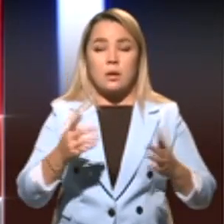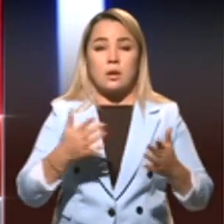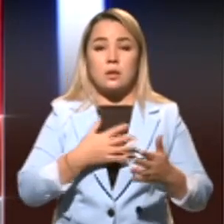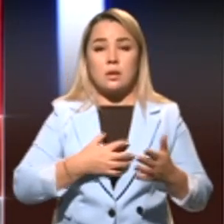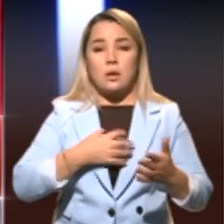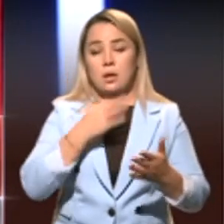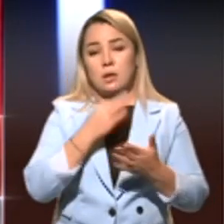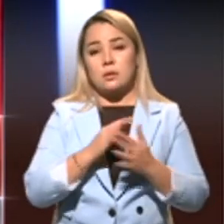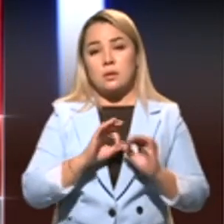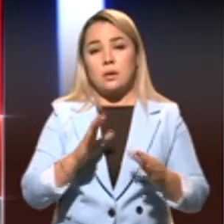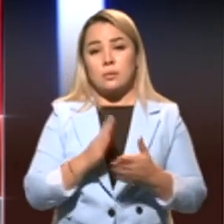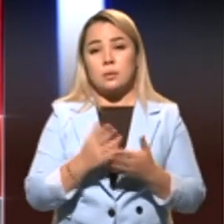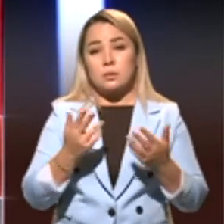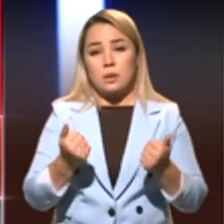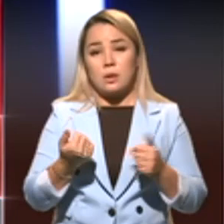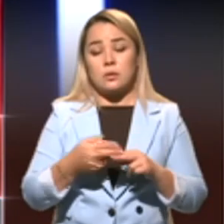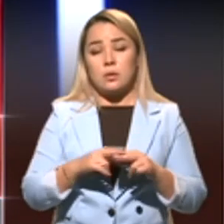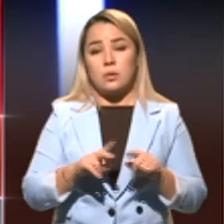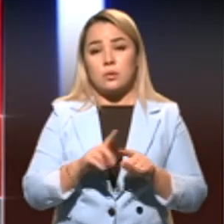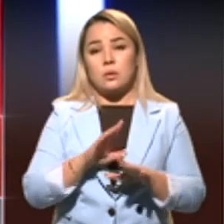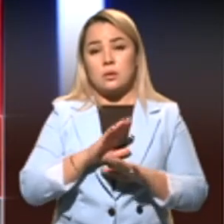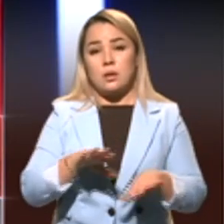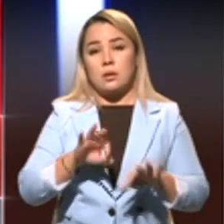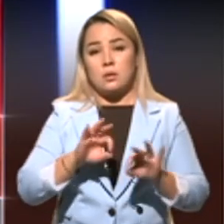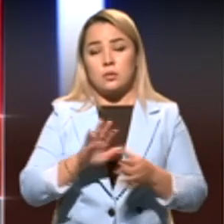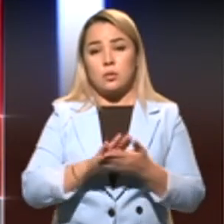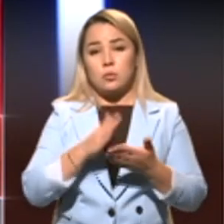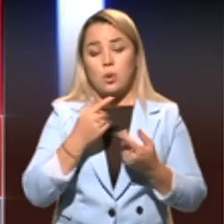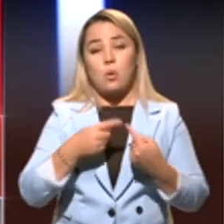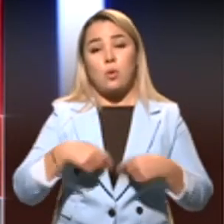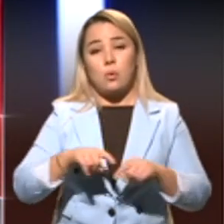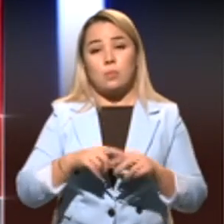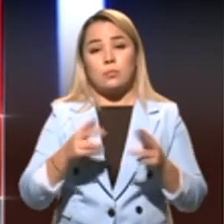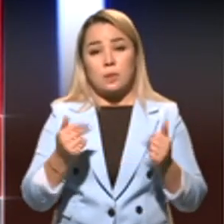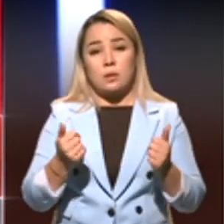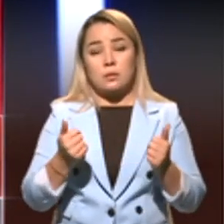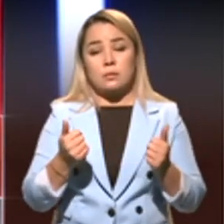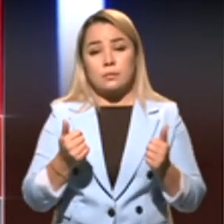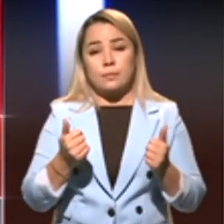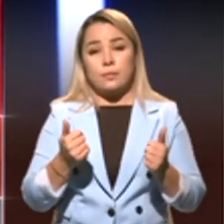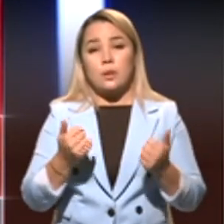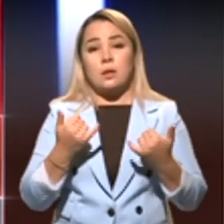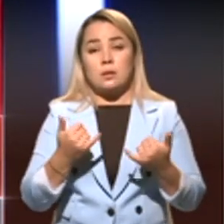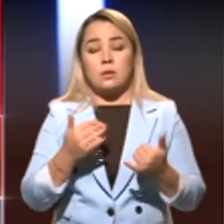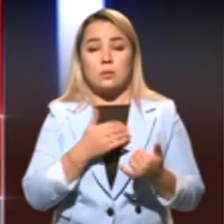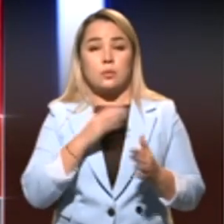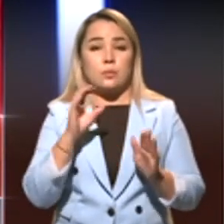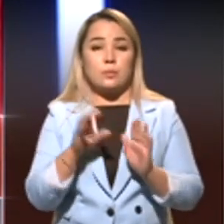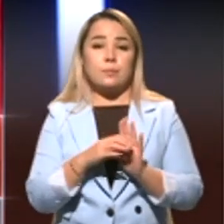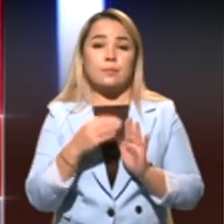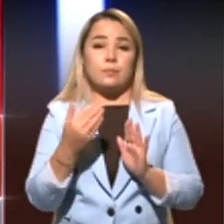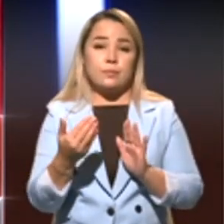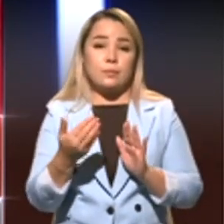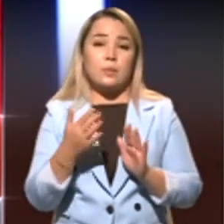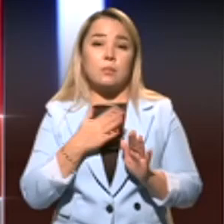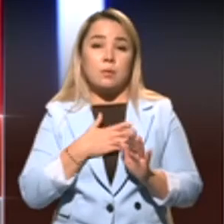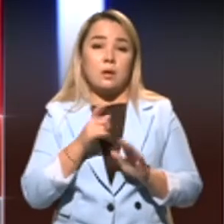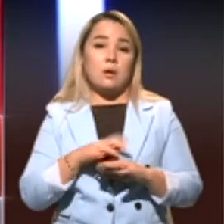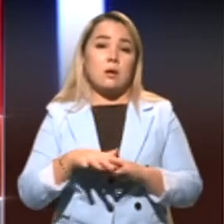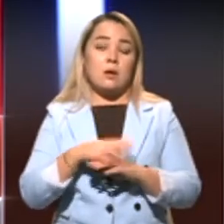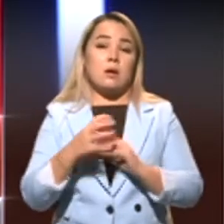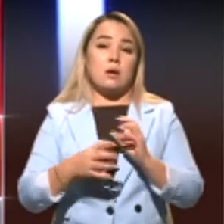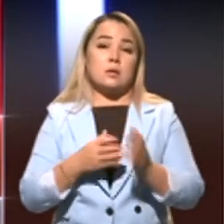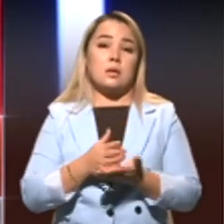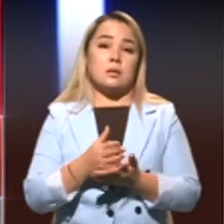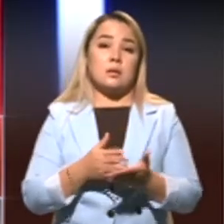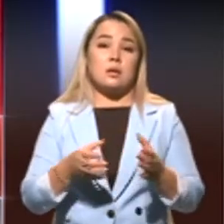бар деген сияқты, иә, оны жоққа шығара алмаймыз. Қоғамбыз ғой. Елдос мырза, айтыңызшы, бізде осы халықаралық